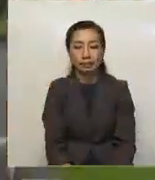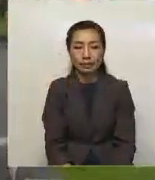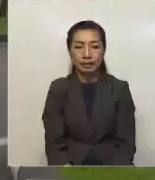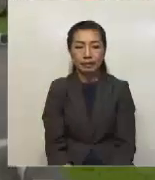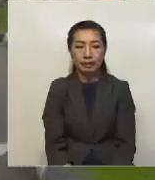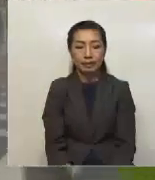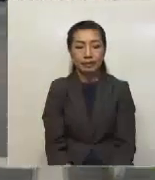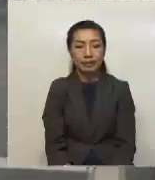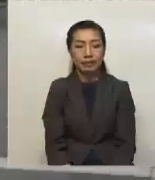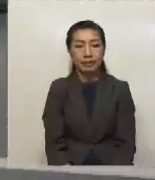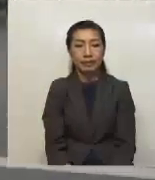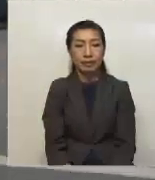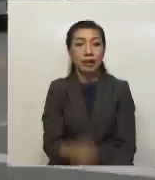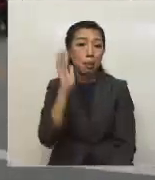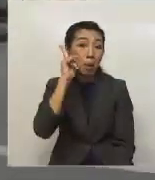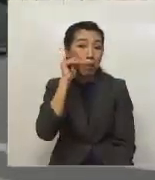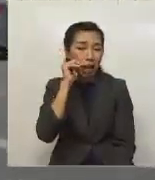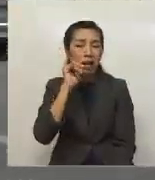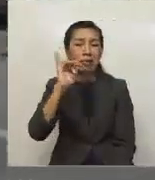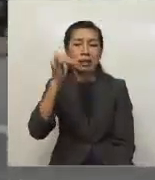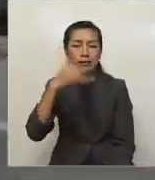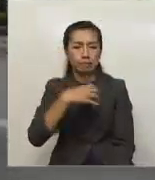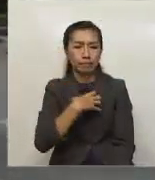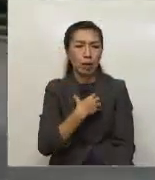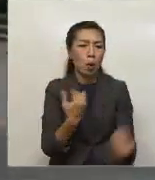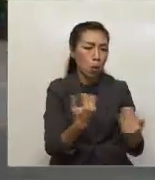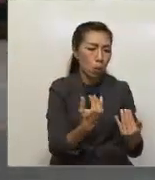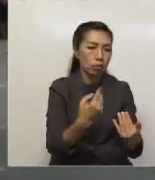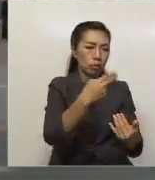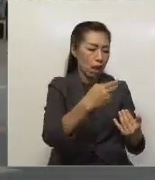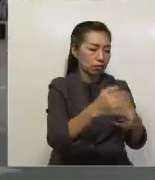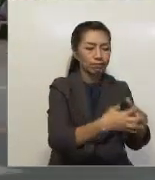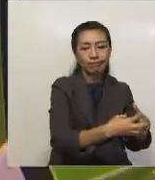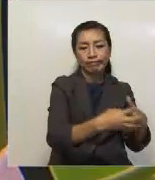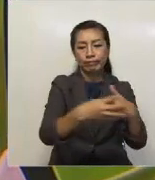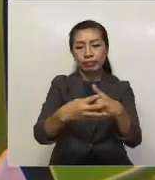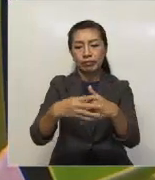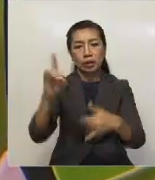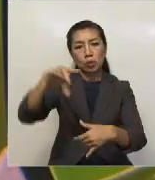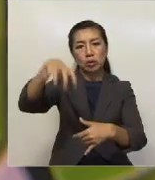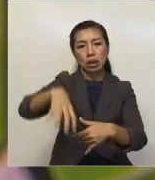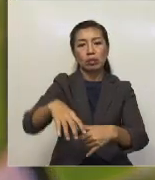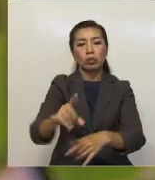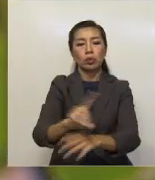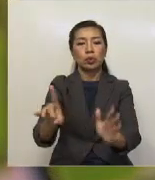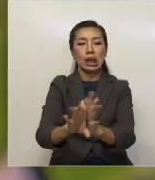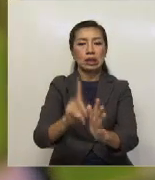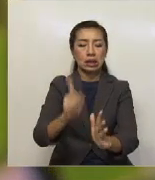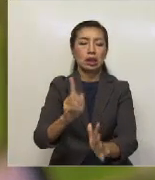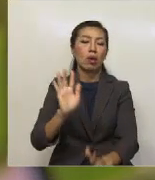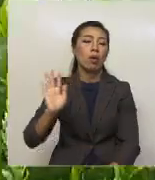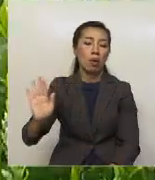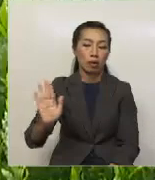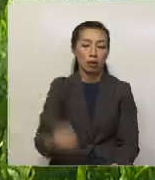ๆครับก็คุณพ่อคุณแม่หลายท่านเนี่ยก็พยายามพาบุตรหลานเนี่ยเดินทางไปนะครับในช่วงสุดท้ายจริงๆแล้วเนี่ยของเ